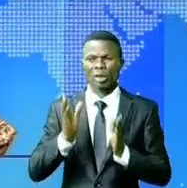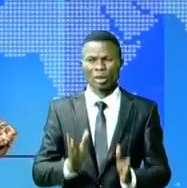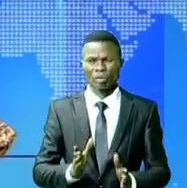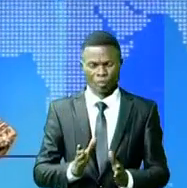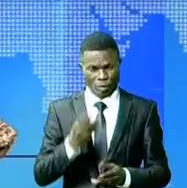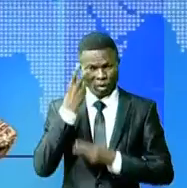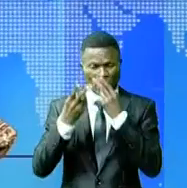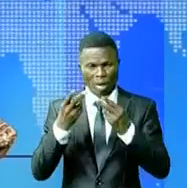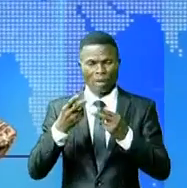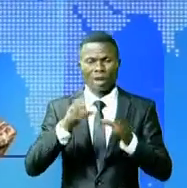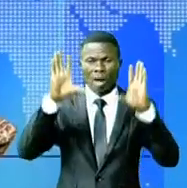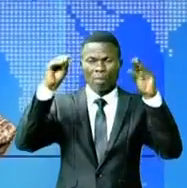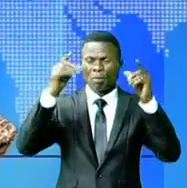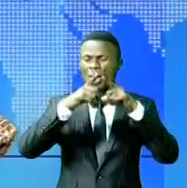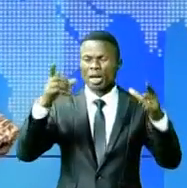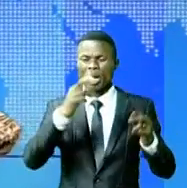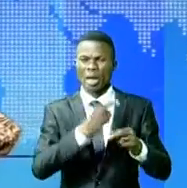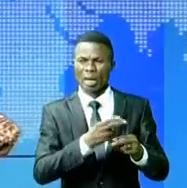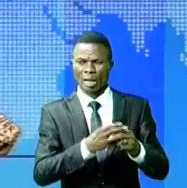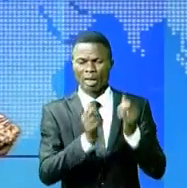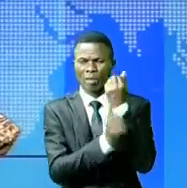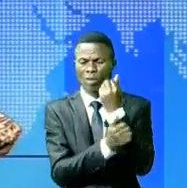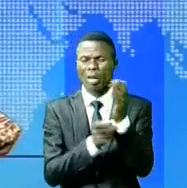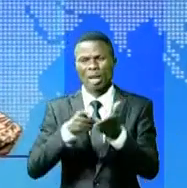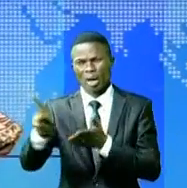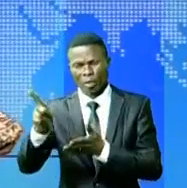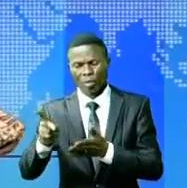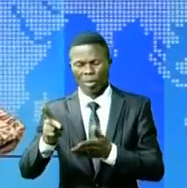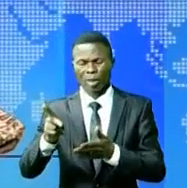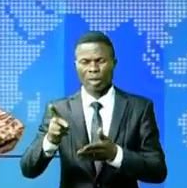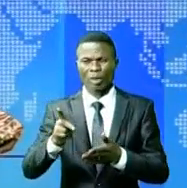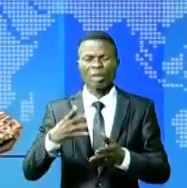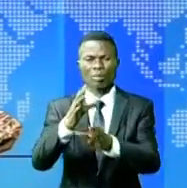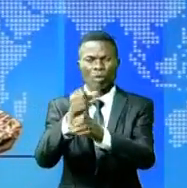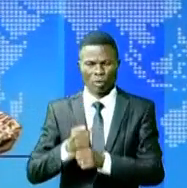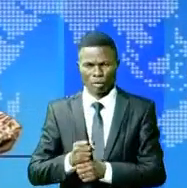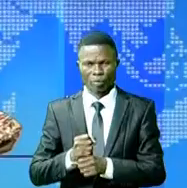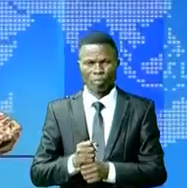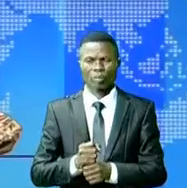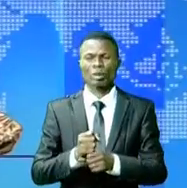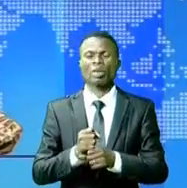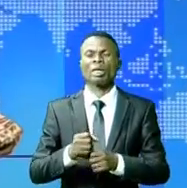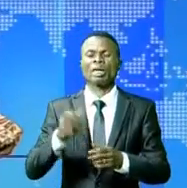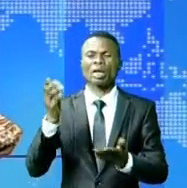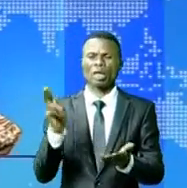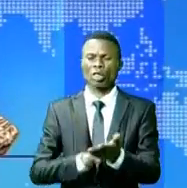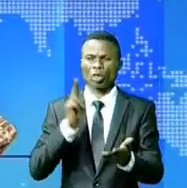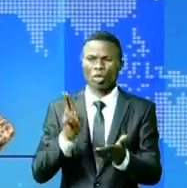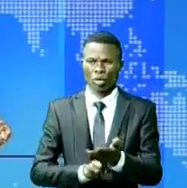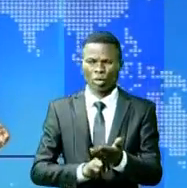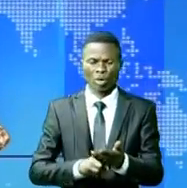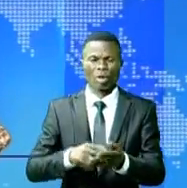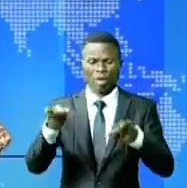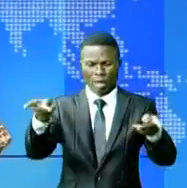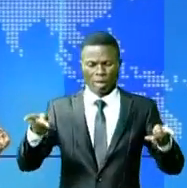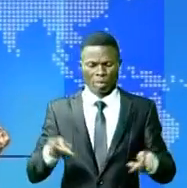inspecté l'entrepôt. Elle a également payé le frais relatif à l'acquisition de titres français de la dite